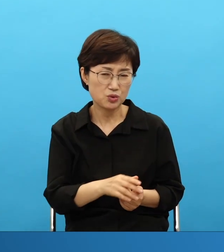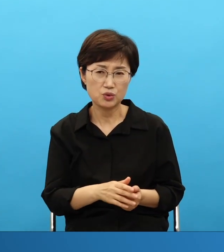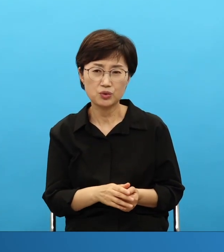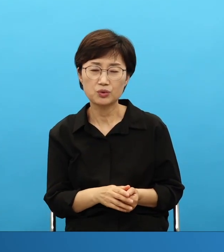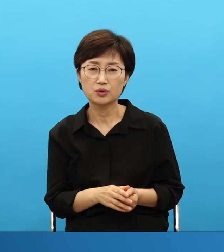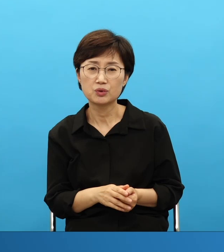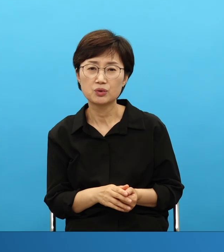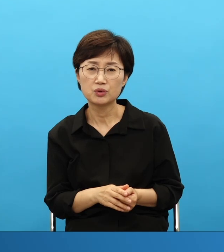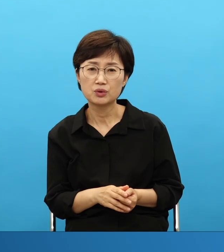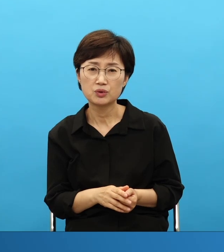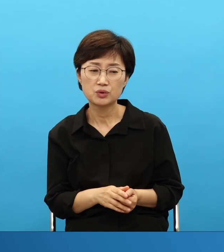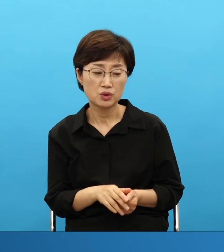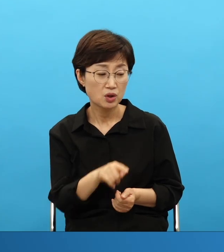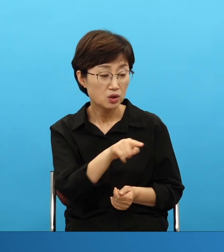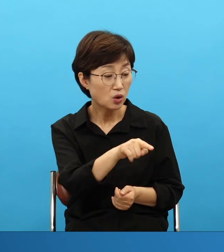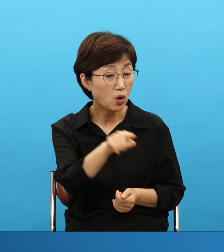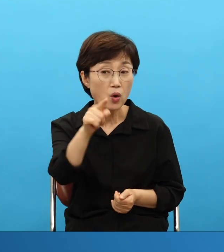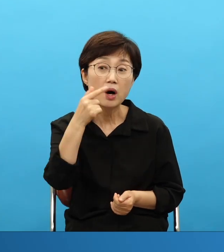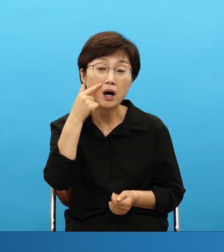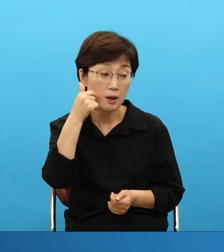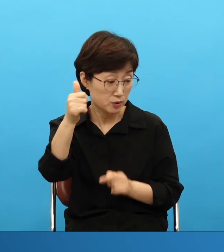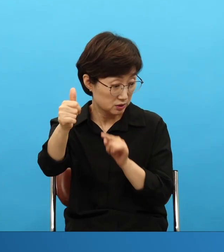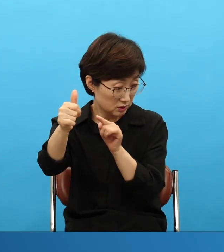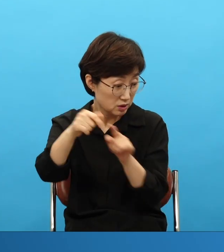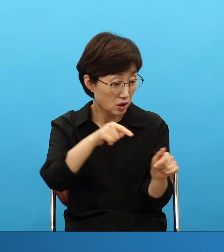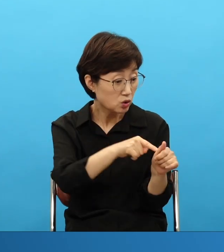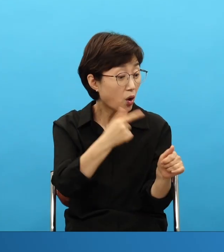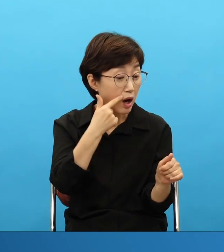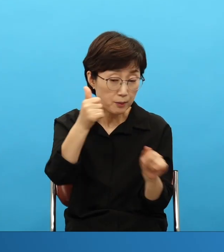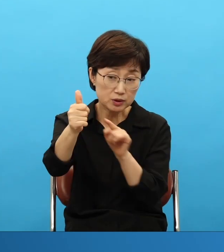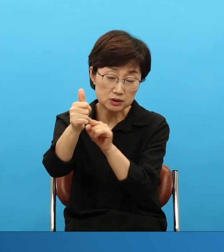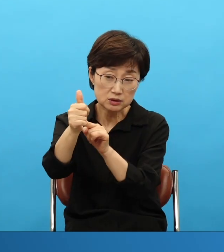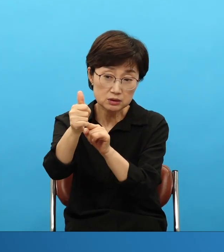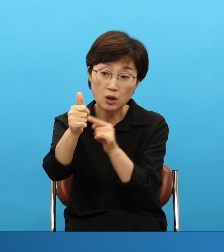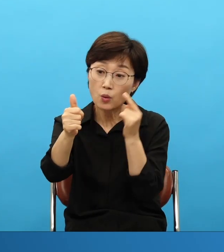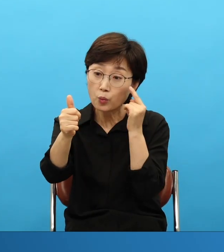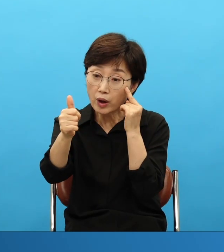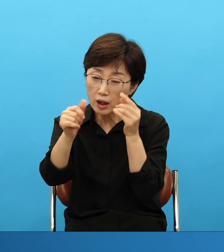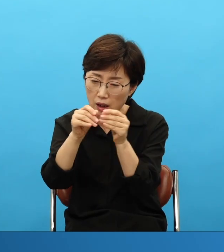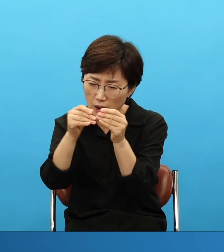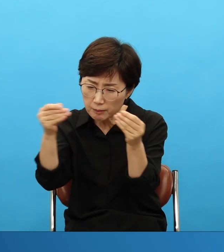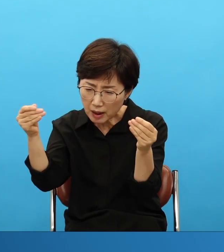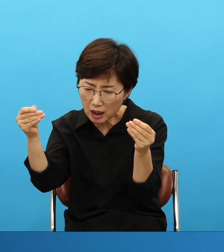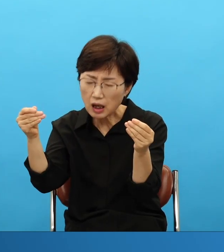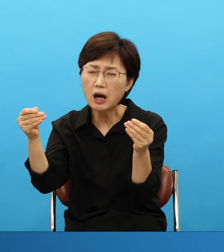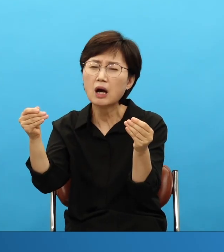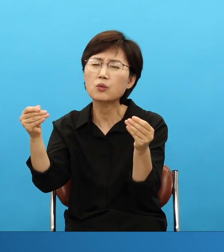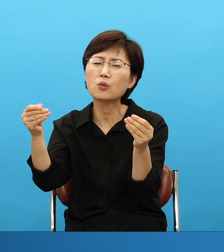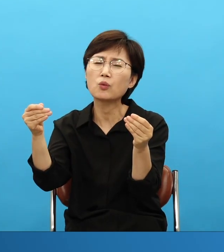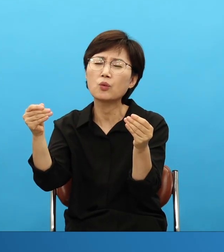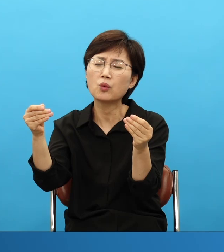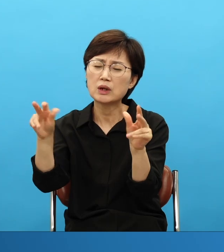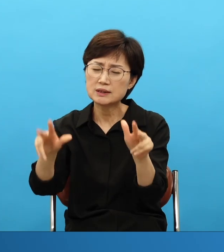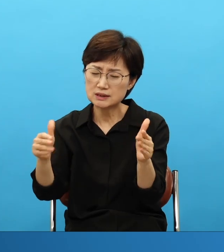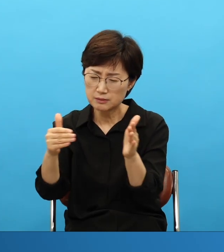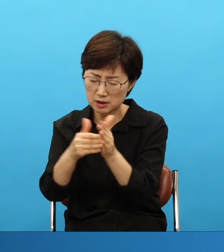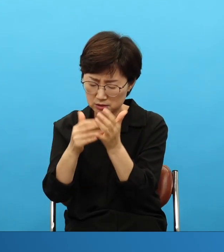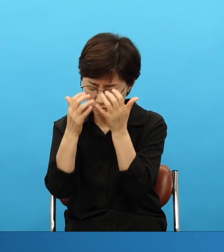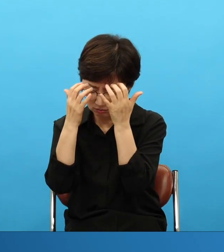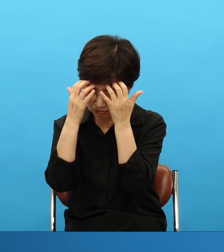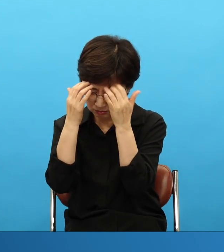거야 그 아버지는 그럴 수밖에 없는 상황 속에서 지인 가지고 한